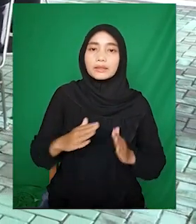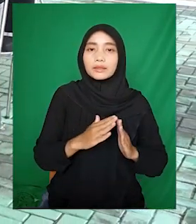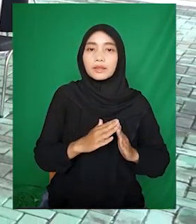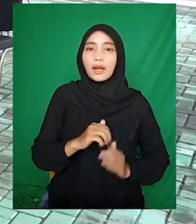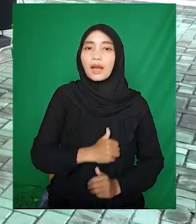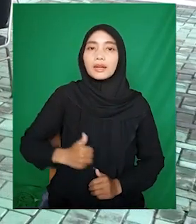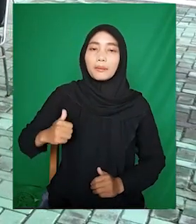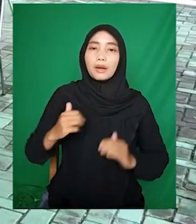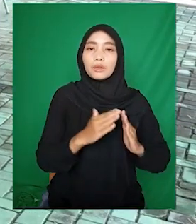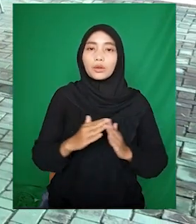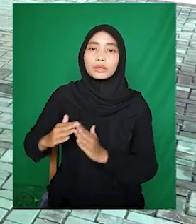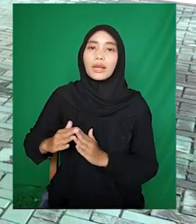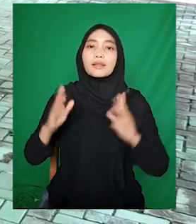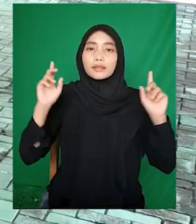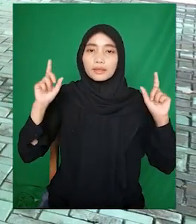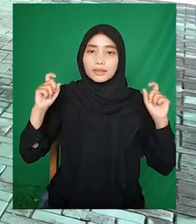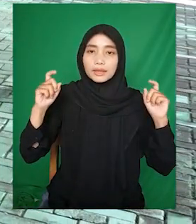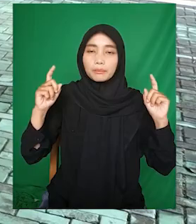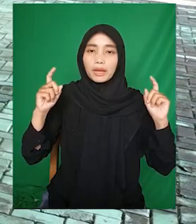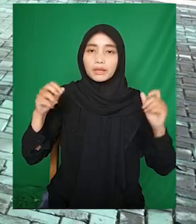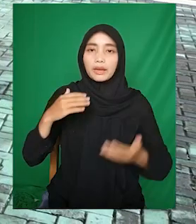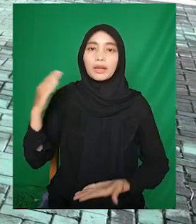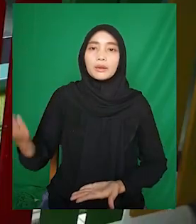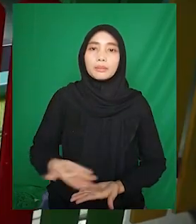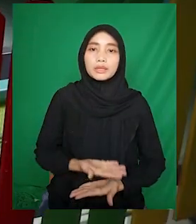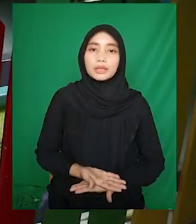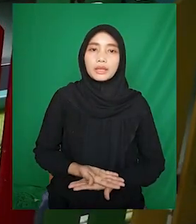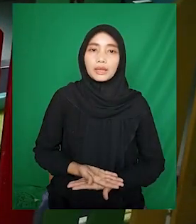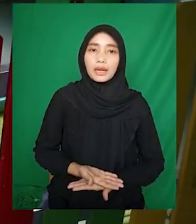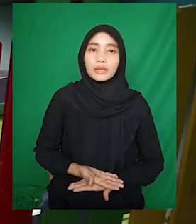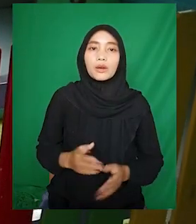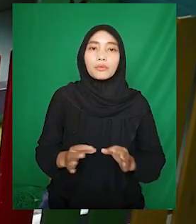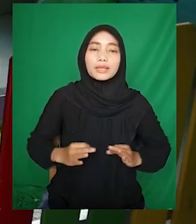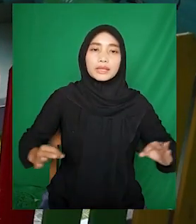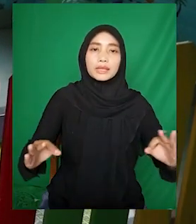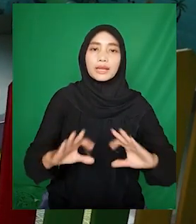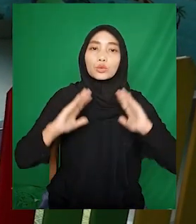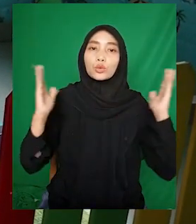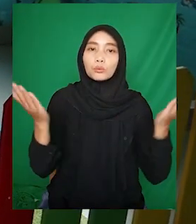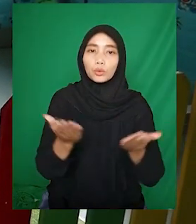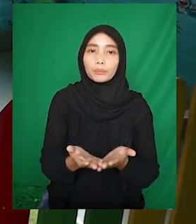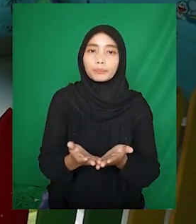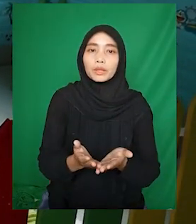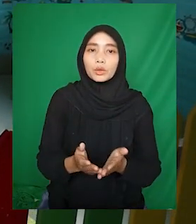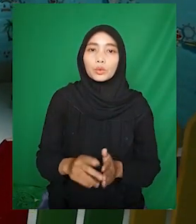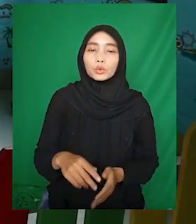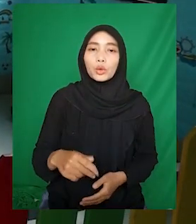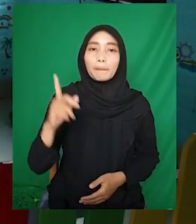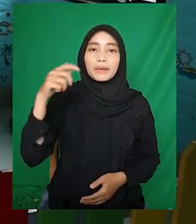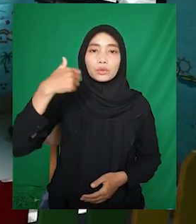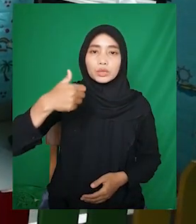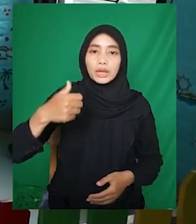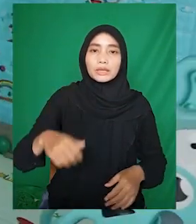Agama Kota Tasikmalaya menyediakan beberapa fasilitas umum sebagai penunjang